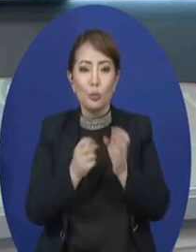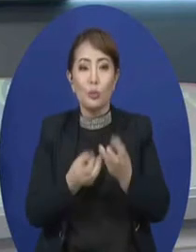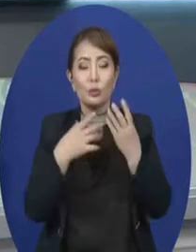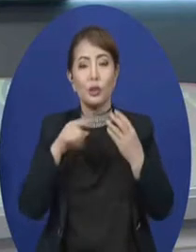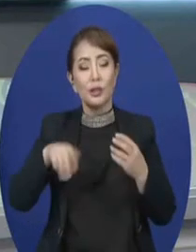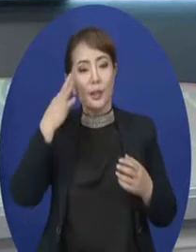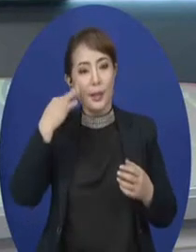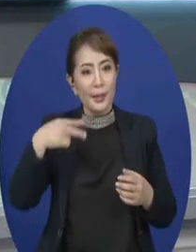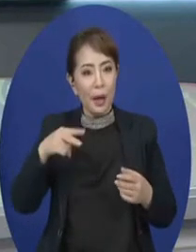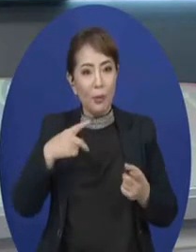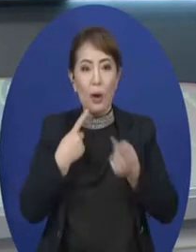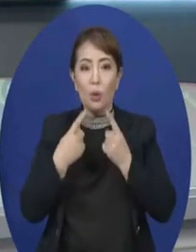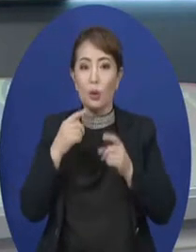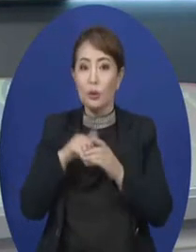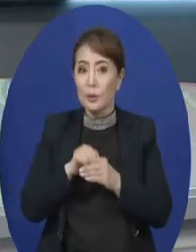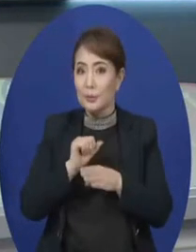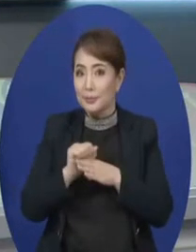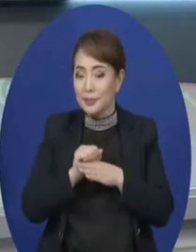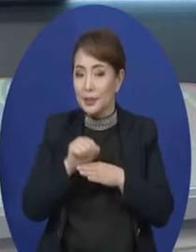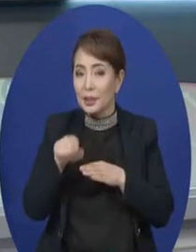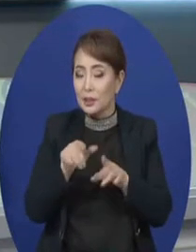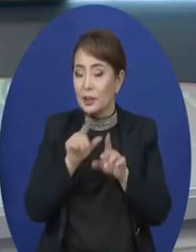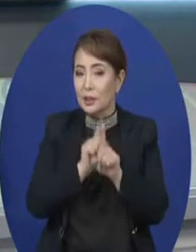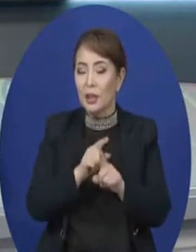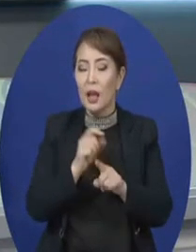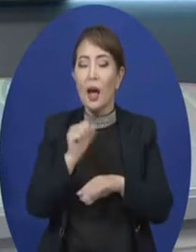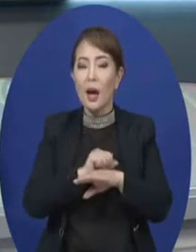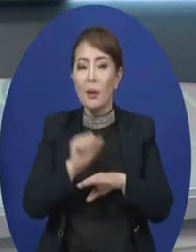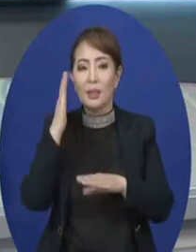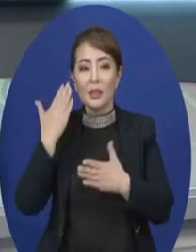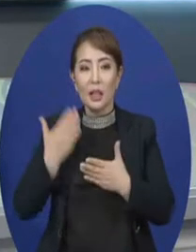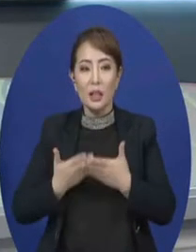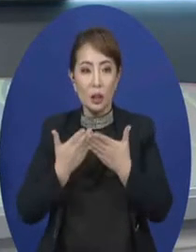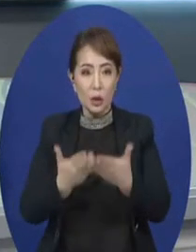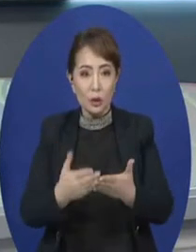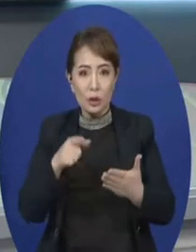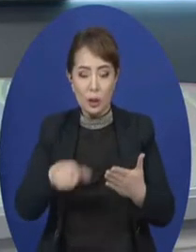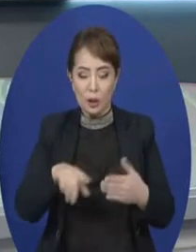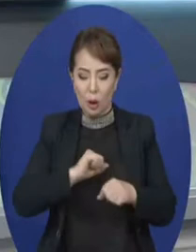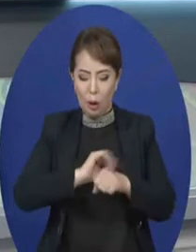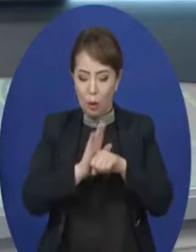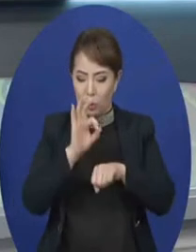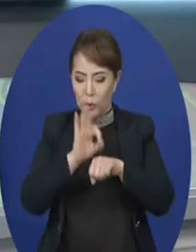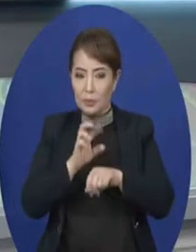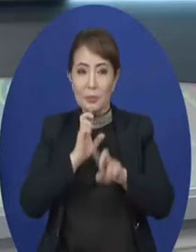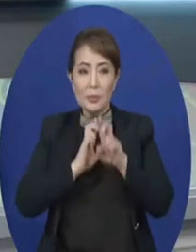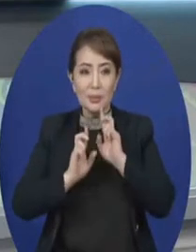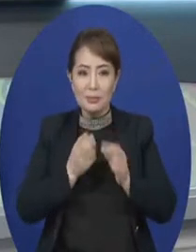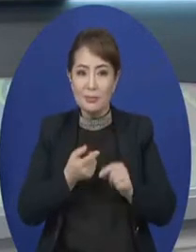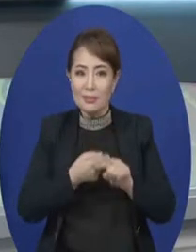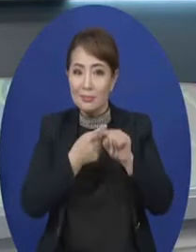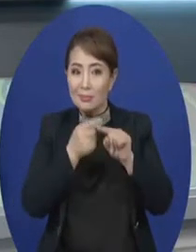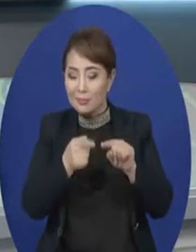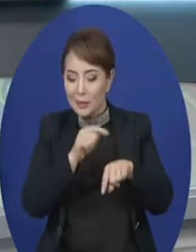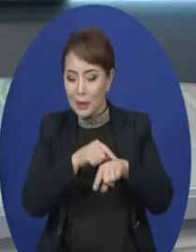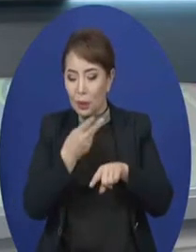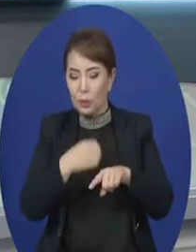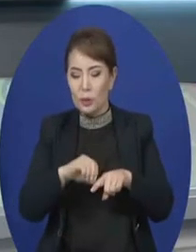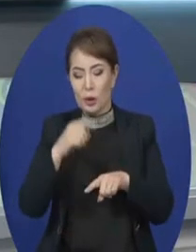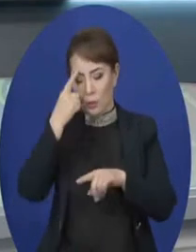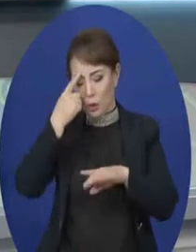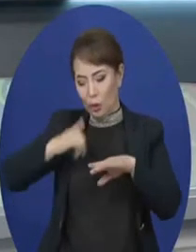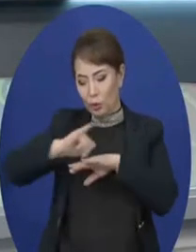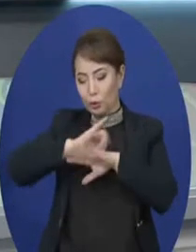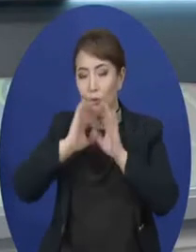хуралдаанаараа хилцүүлэхээр бэлтгэж байна. Тиймээс энэ чиглэлд аймагууд саналаа ирүүлэхээр болсон юм. Цар тахлын сорилт хүндрэлтэй энэ цаг үед Монгол Улс нэгдсэн нэг